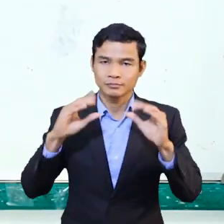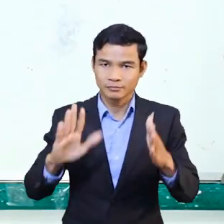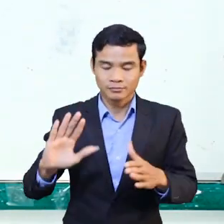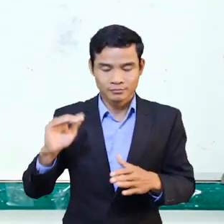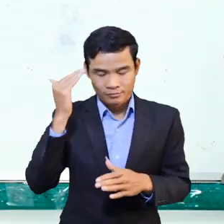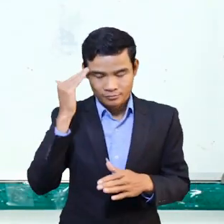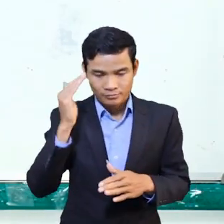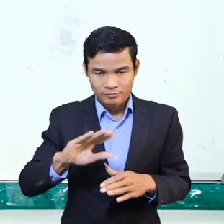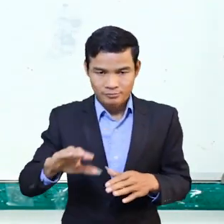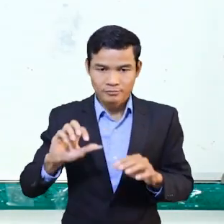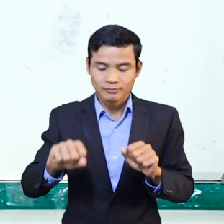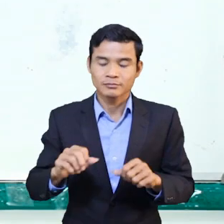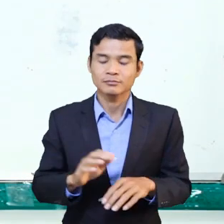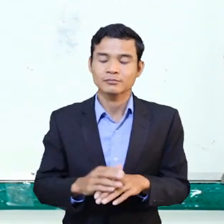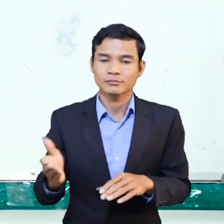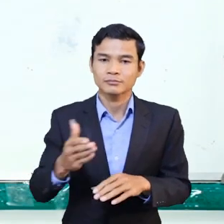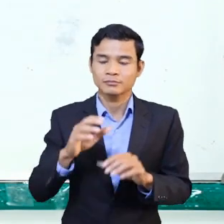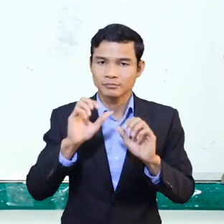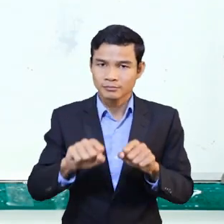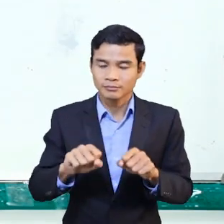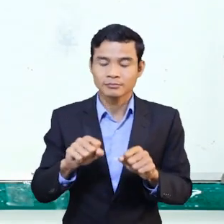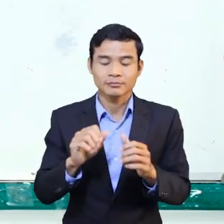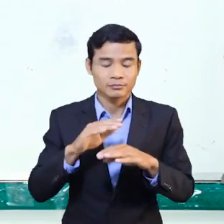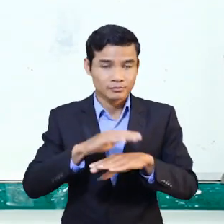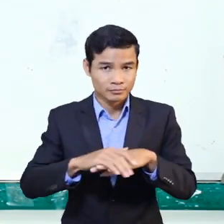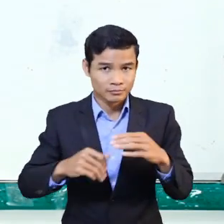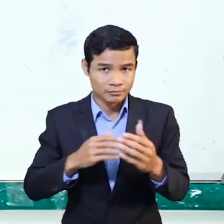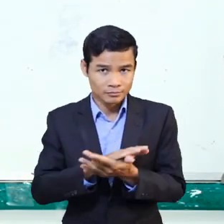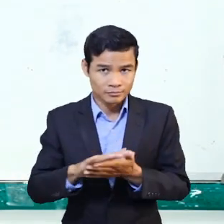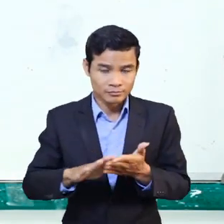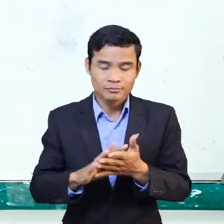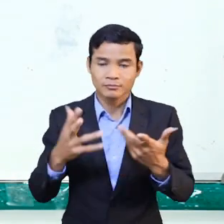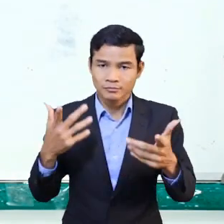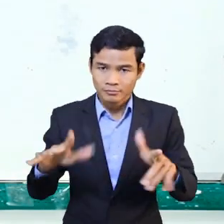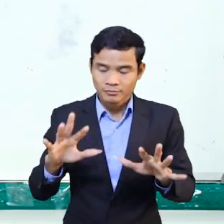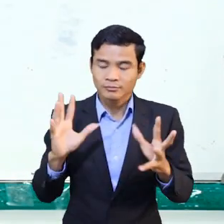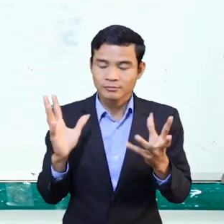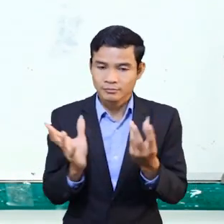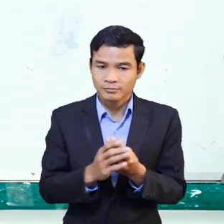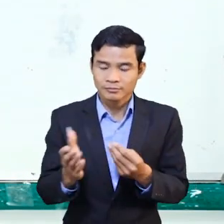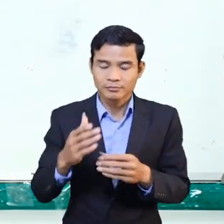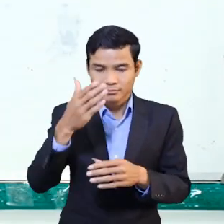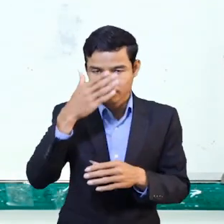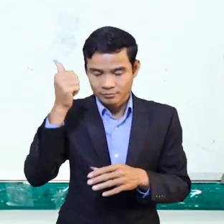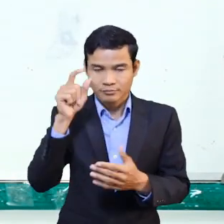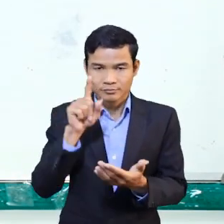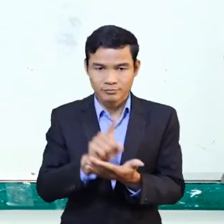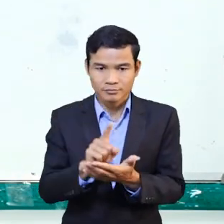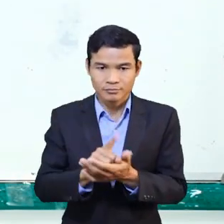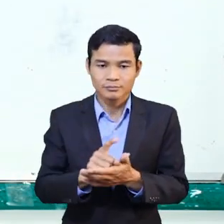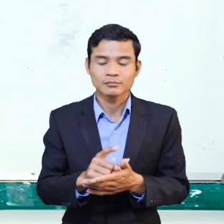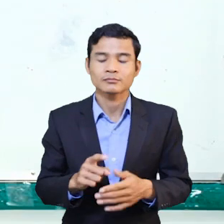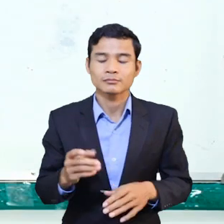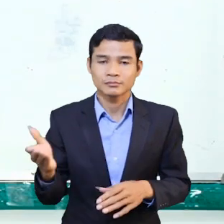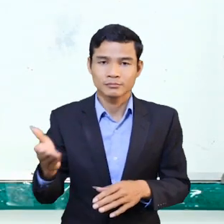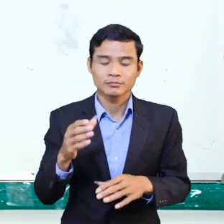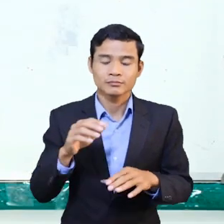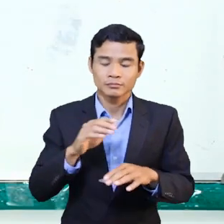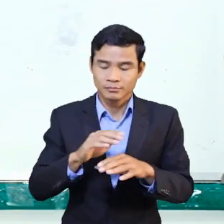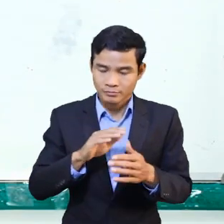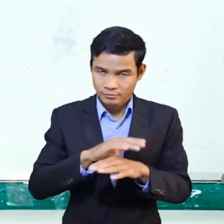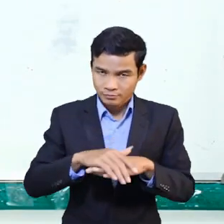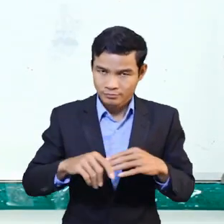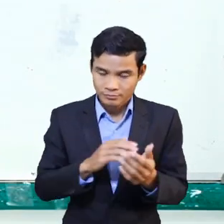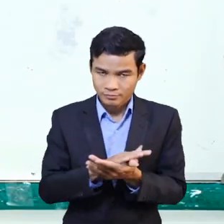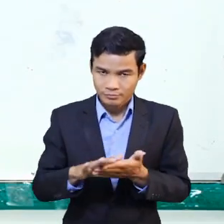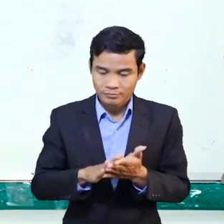khâm thá, con tầng ạc nế bỏ cấp chế bán liêng đáy bán cực nế. Chà, tài công phích nè con á. Chà, con trời liêng đáy xâm